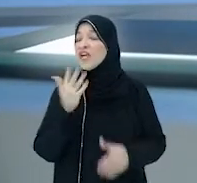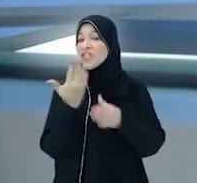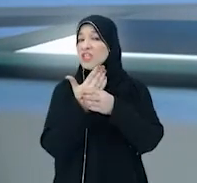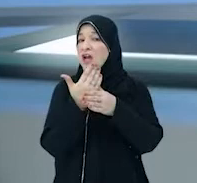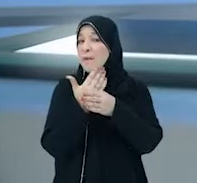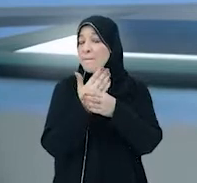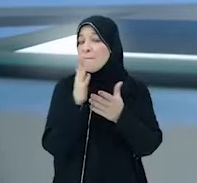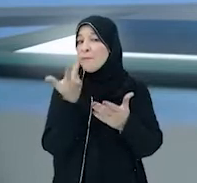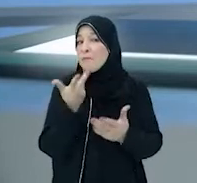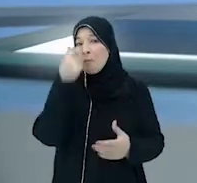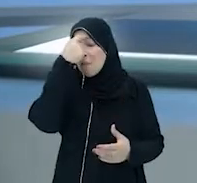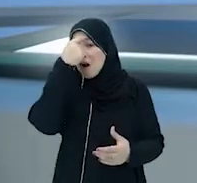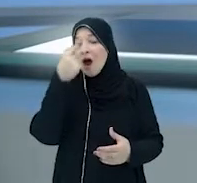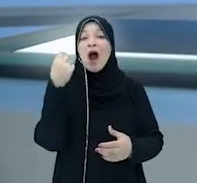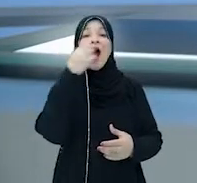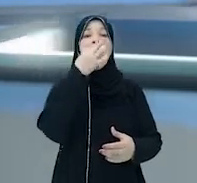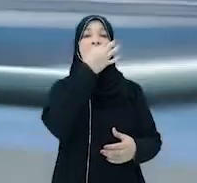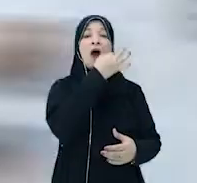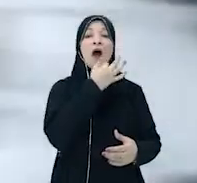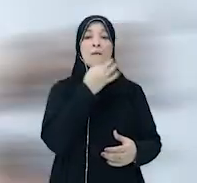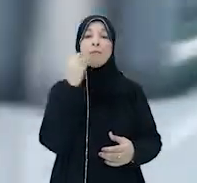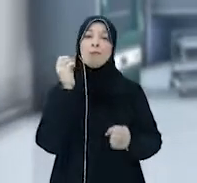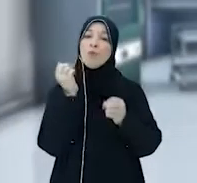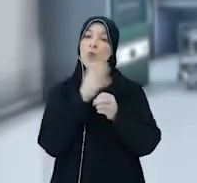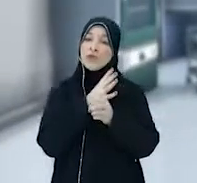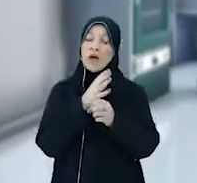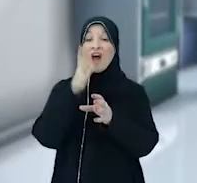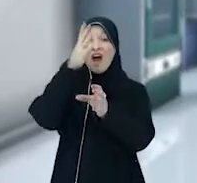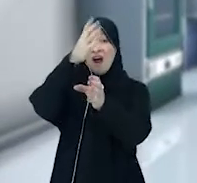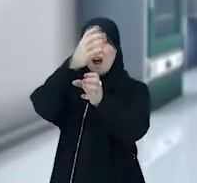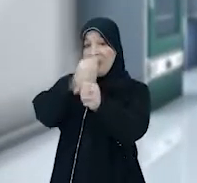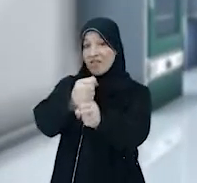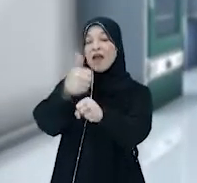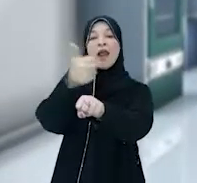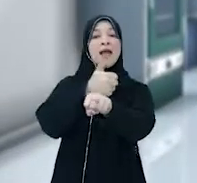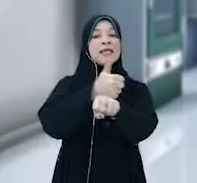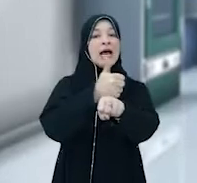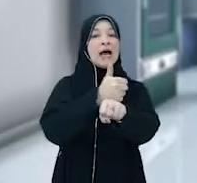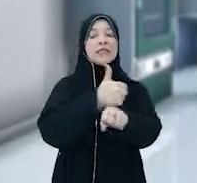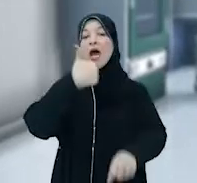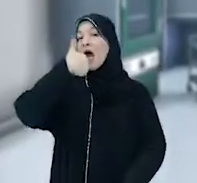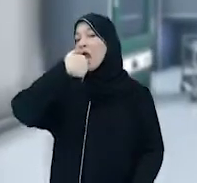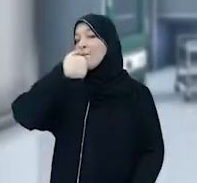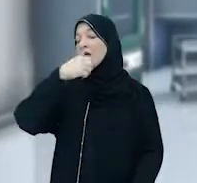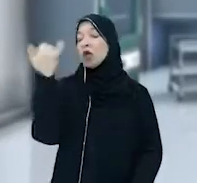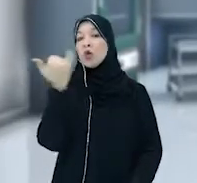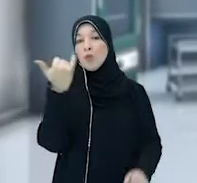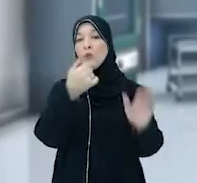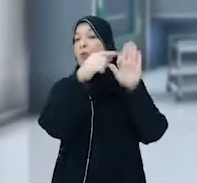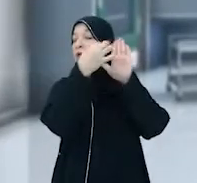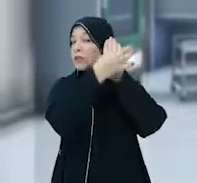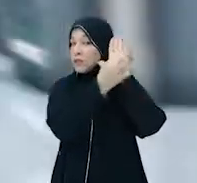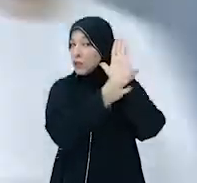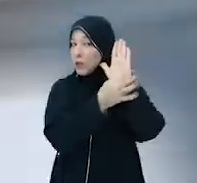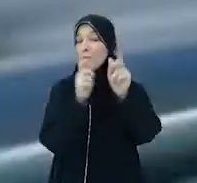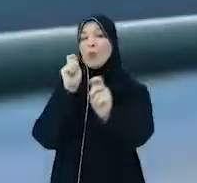لتجنب الإصابة بفطريات الفم. حافظ على جهاز البخاخ نظيفا باتباعك النصائح